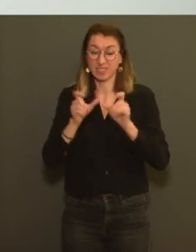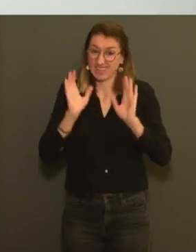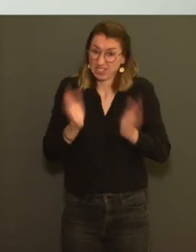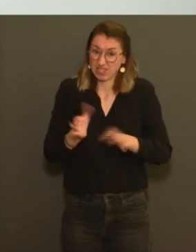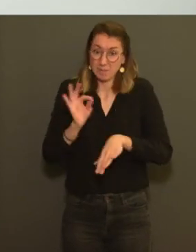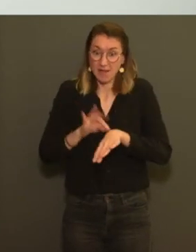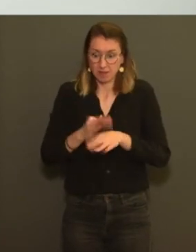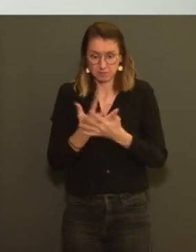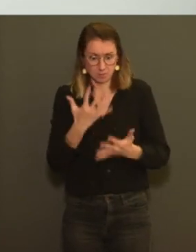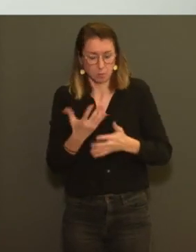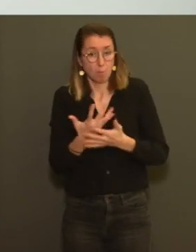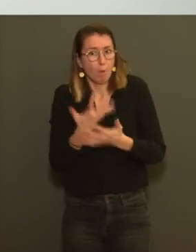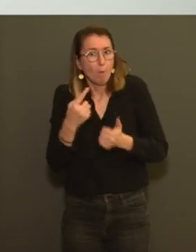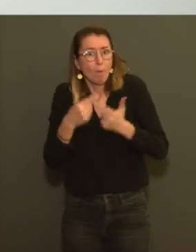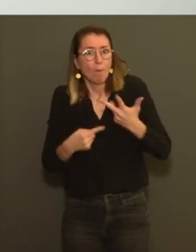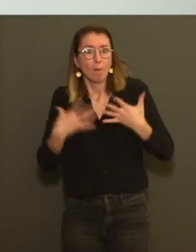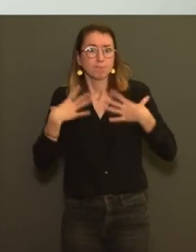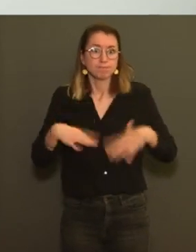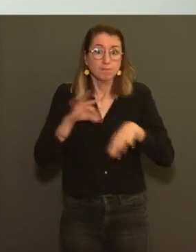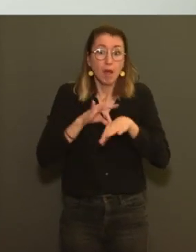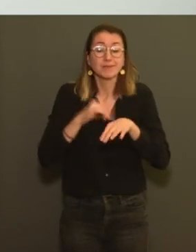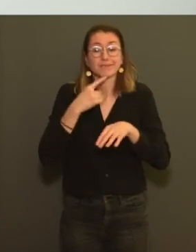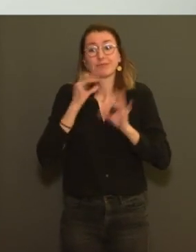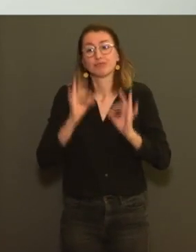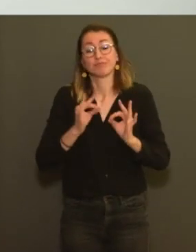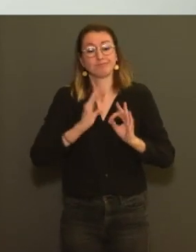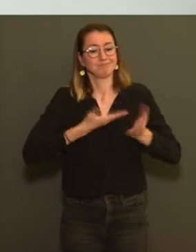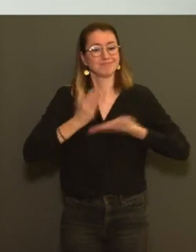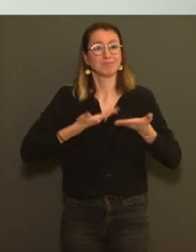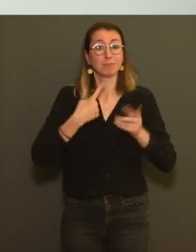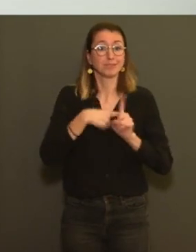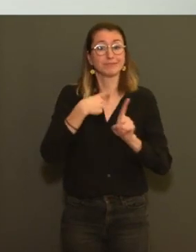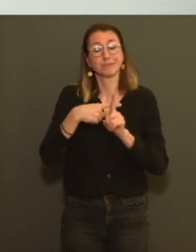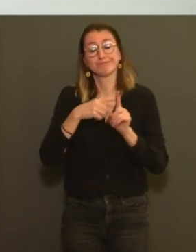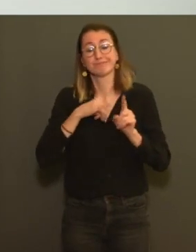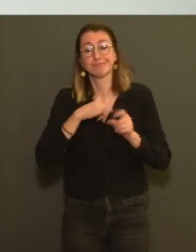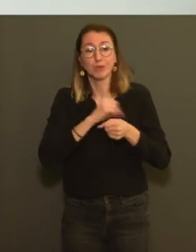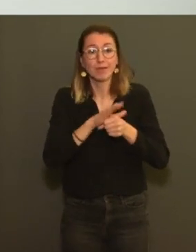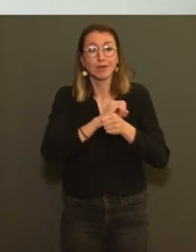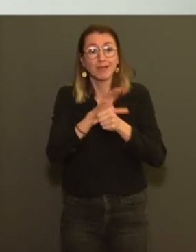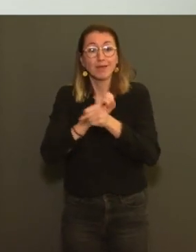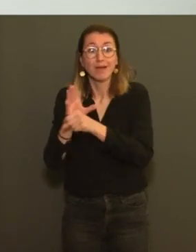Cela paraît assez logique. On en tiendra compte dans nos commentaires par rapport à l'évolution des chiffres.